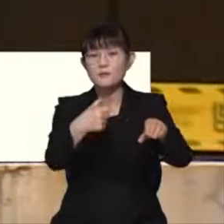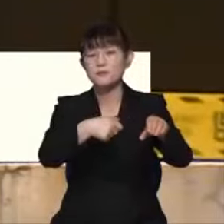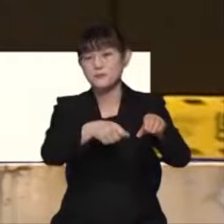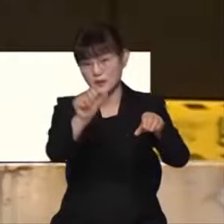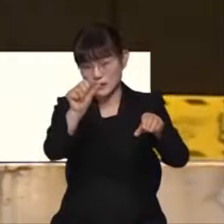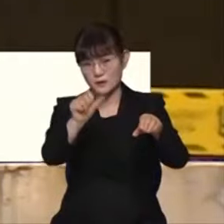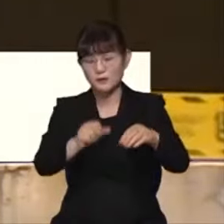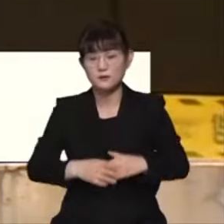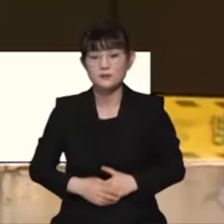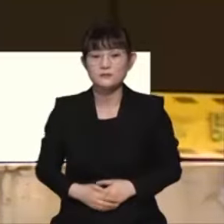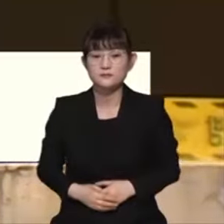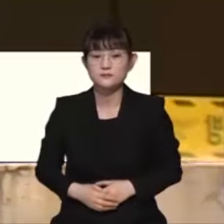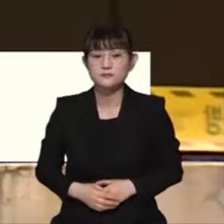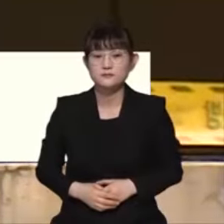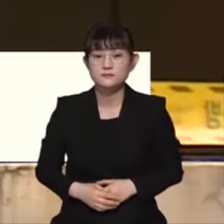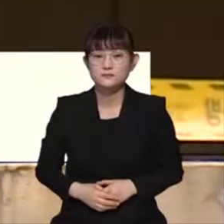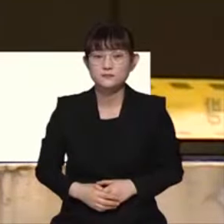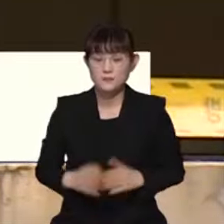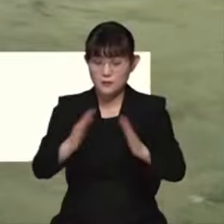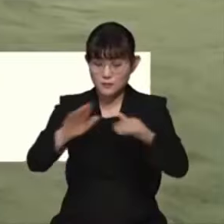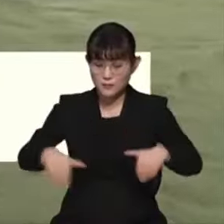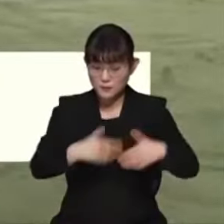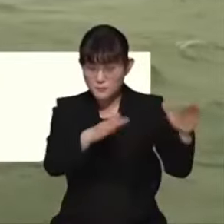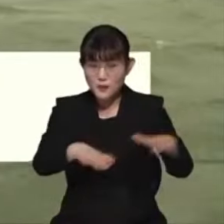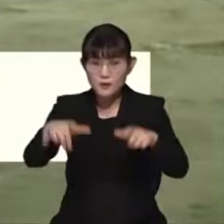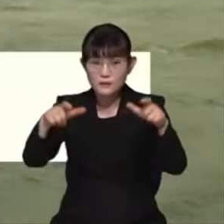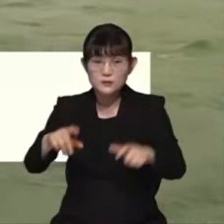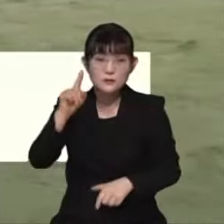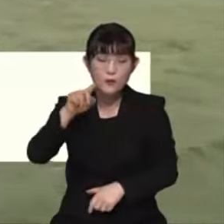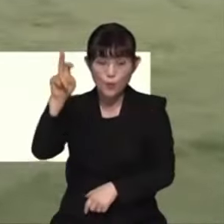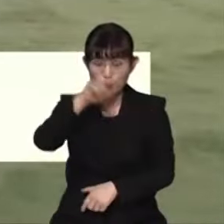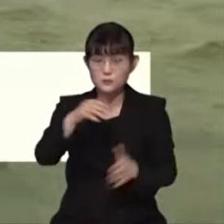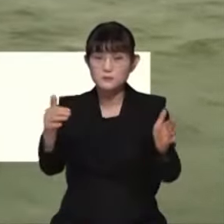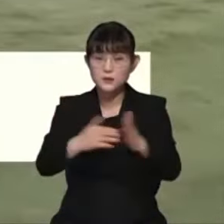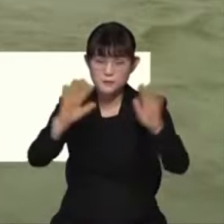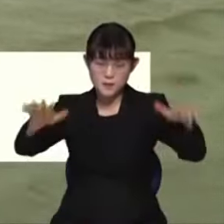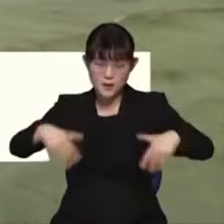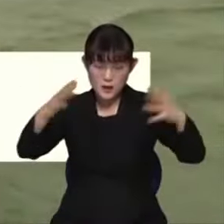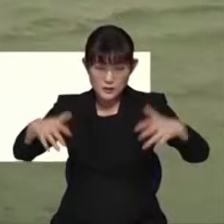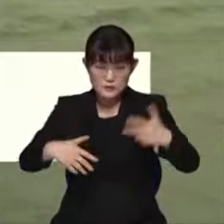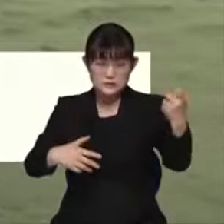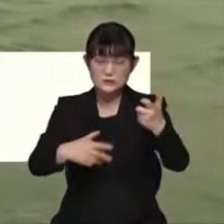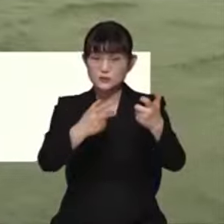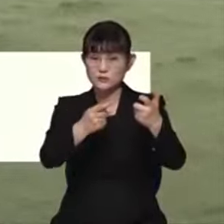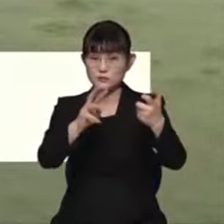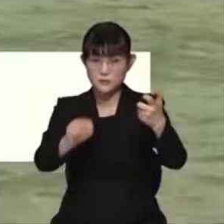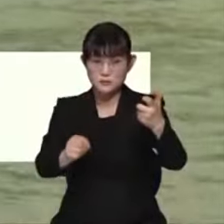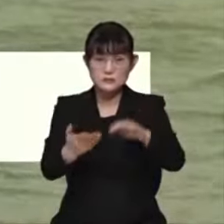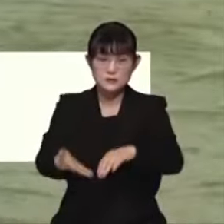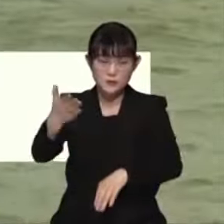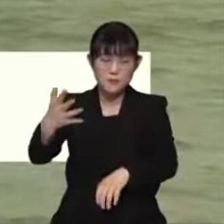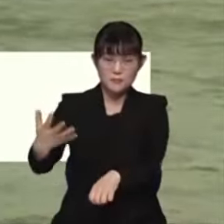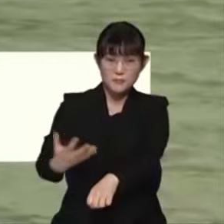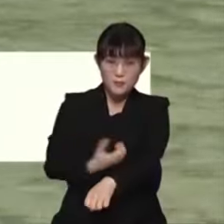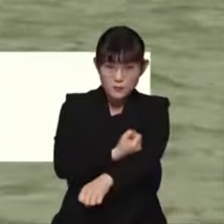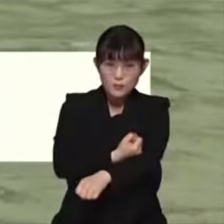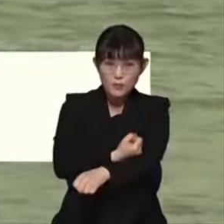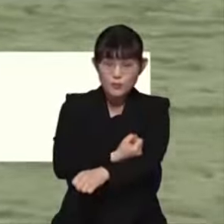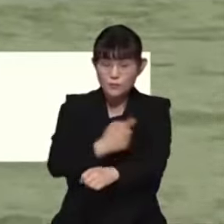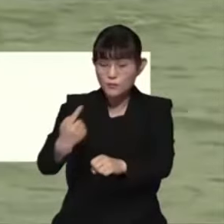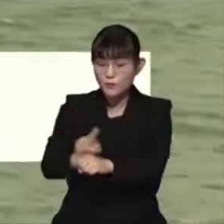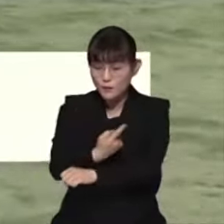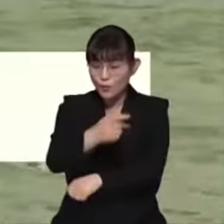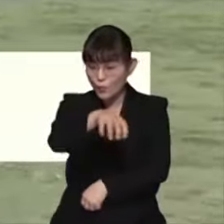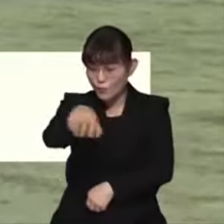차량 한 대가 파손됐습니다. 전남 해안에는 내일 오전까지 바람이 순간풍속 70km 이상으로 강하게 불겠고 그